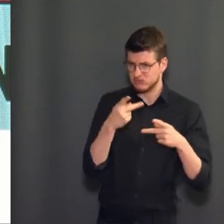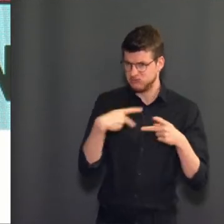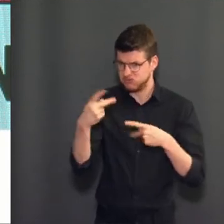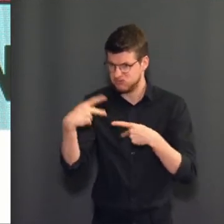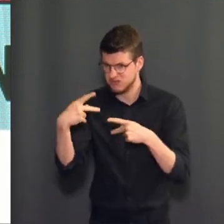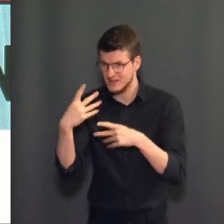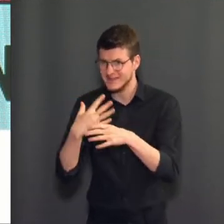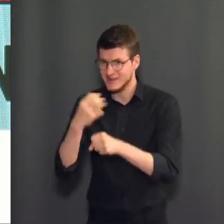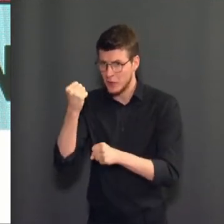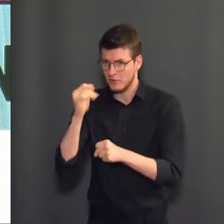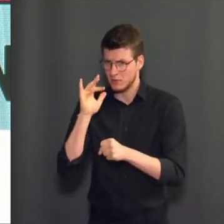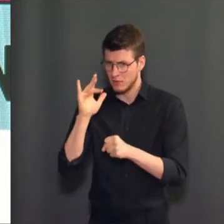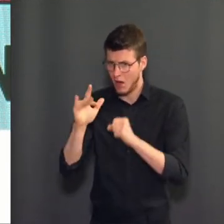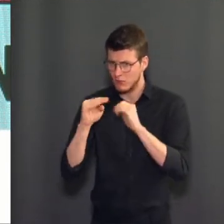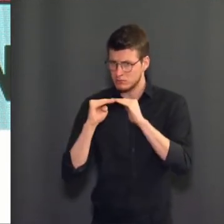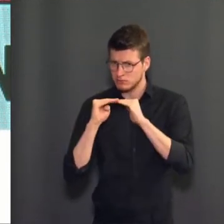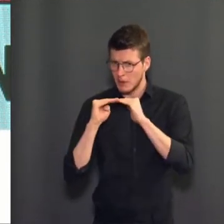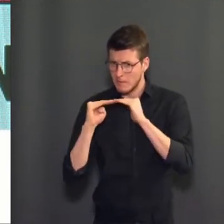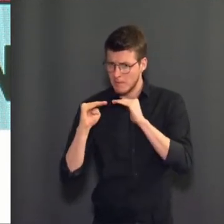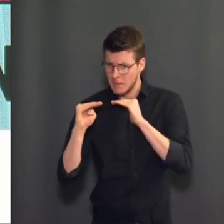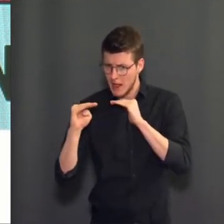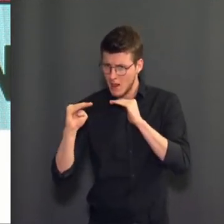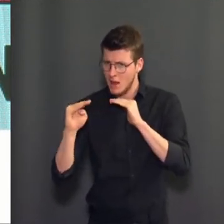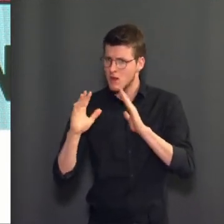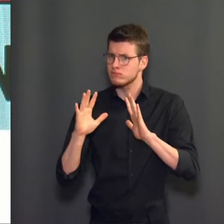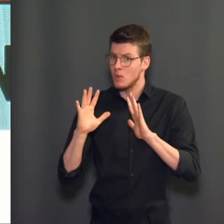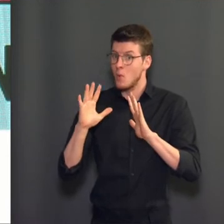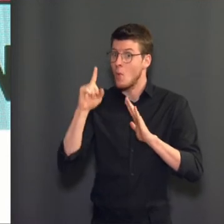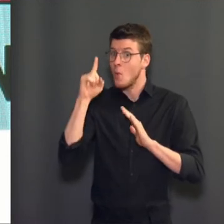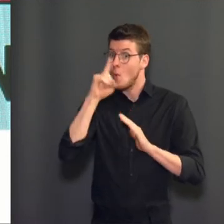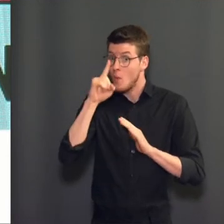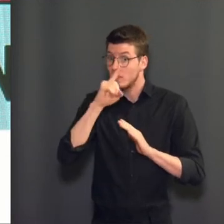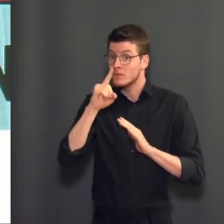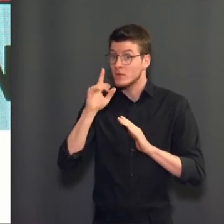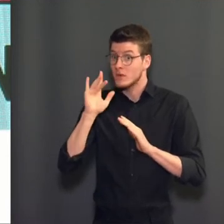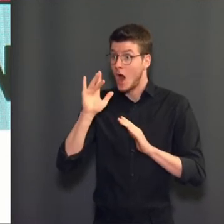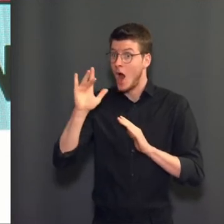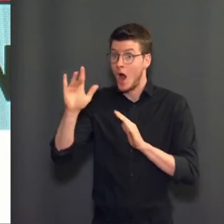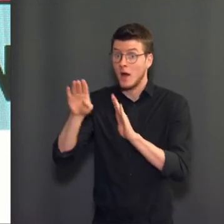is dit een voorbode van een daling van de ziekenhuisopnames.